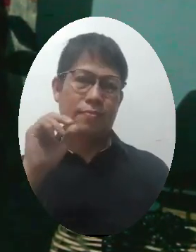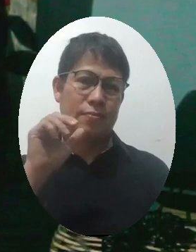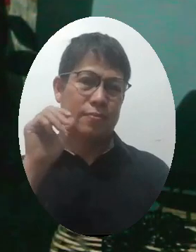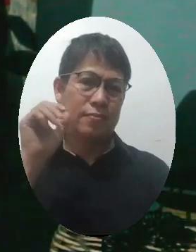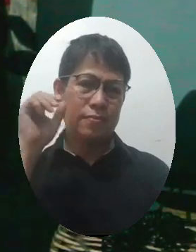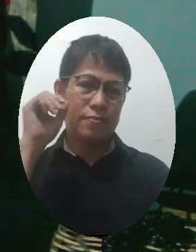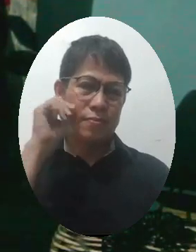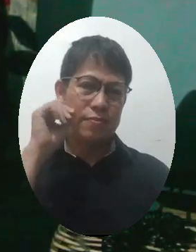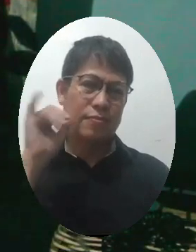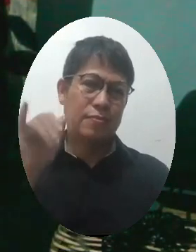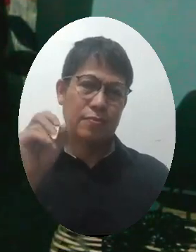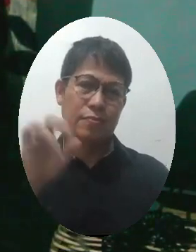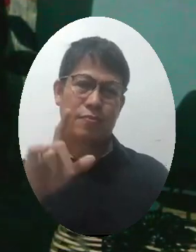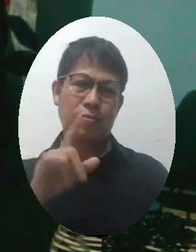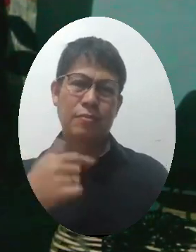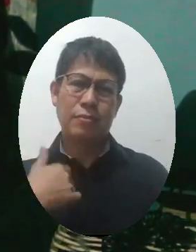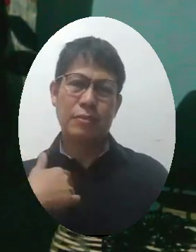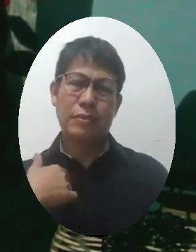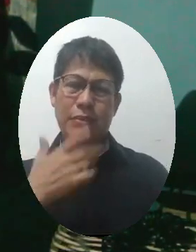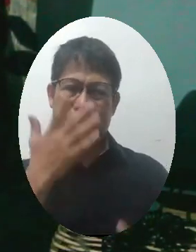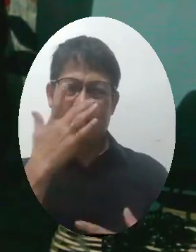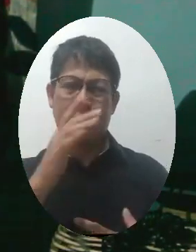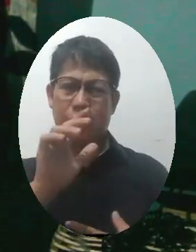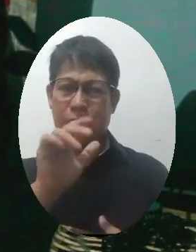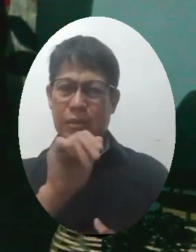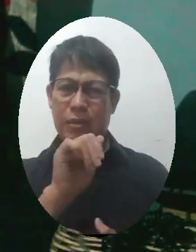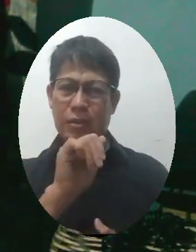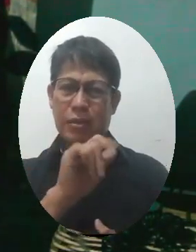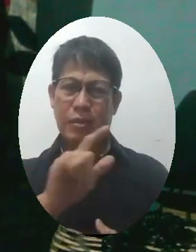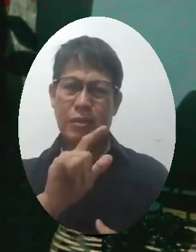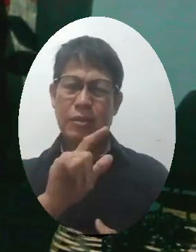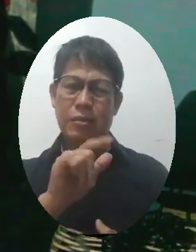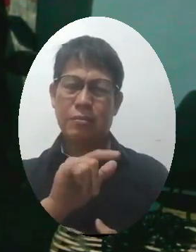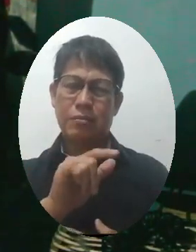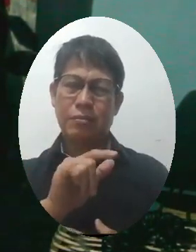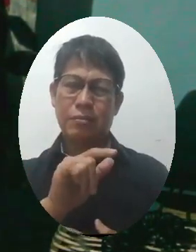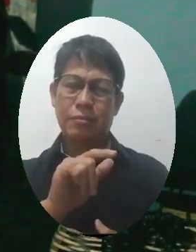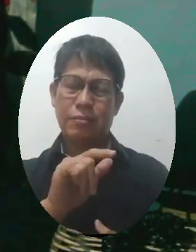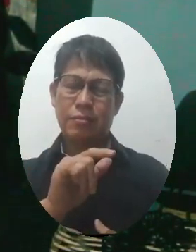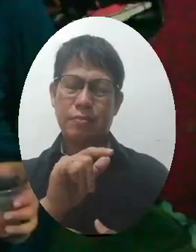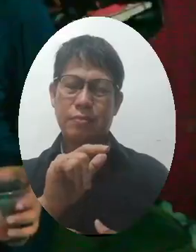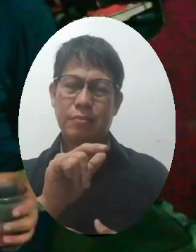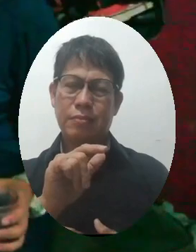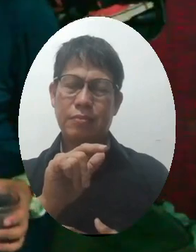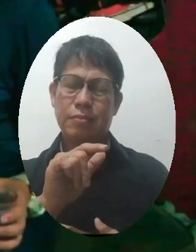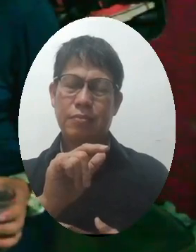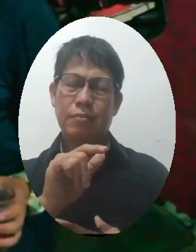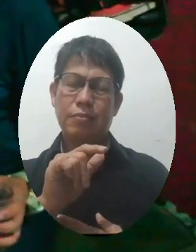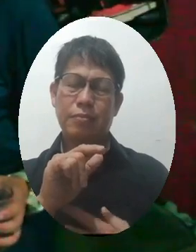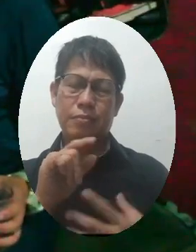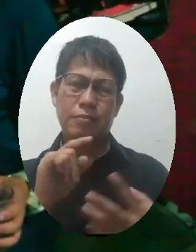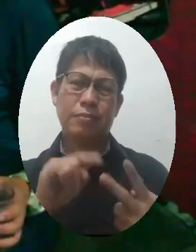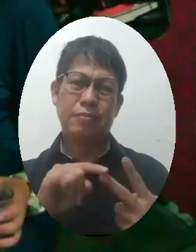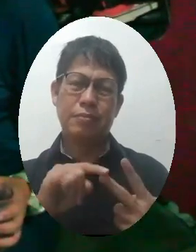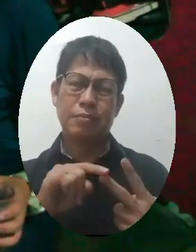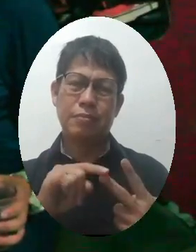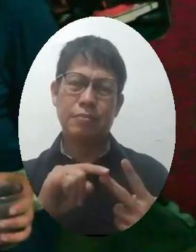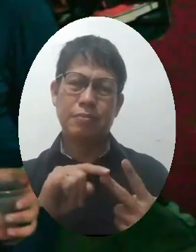Jose na may sakit na ALL at Guillain-Barré syndrome.